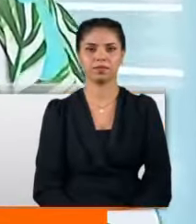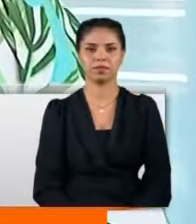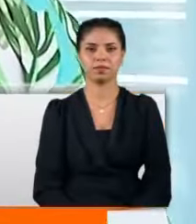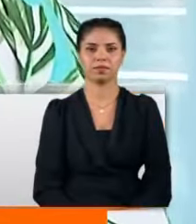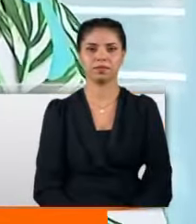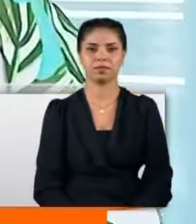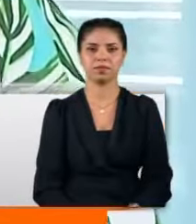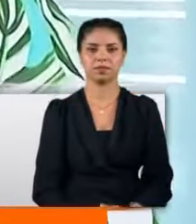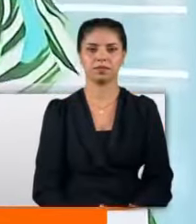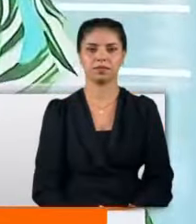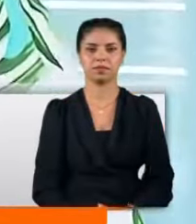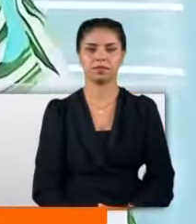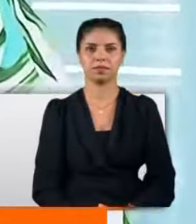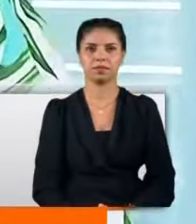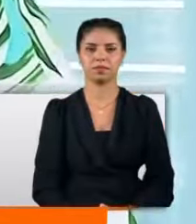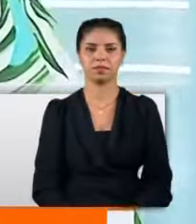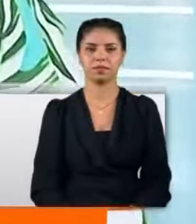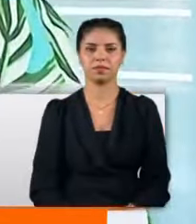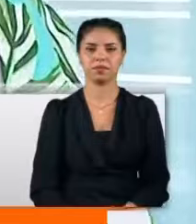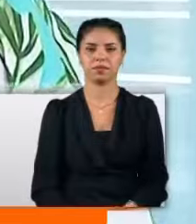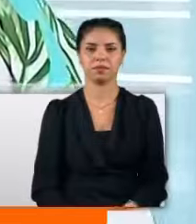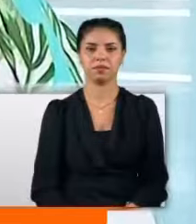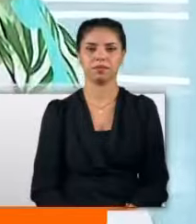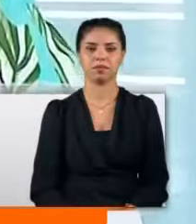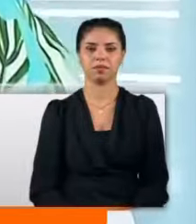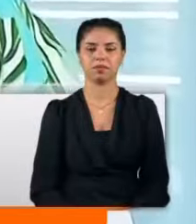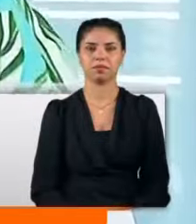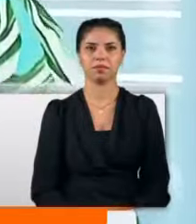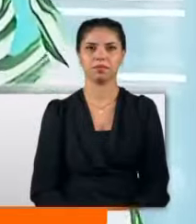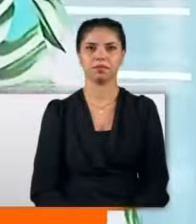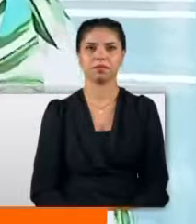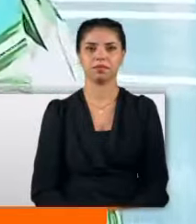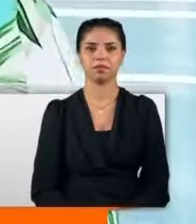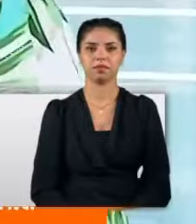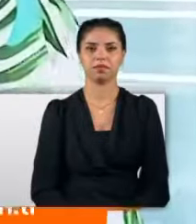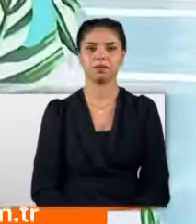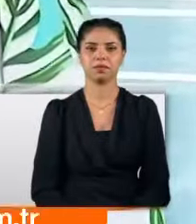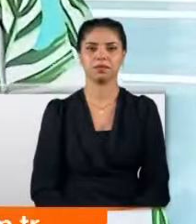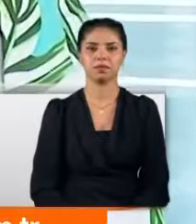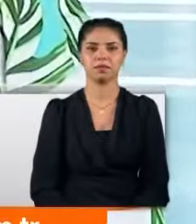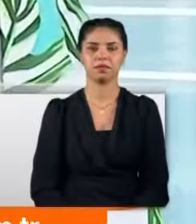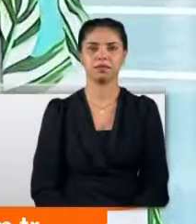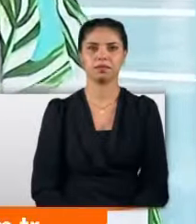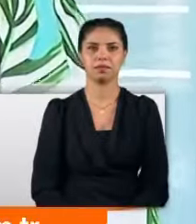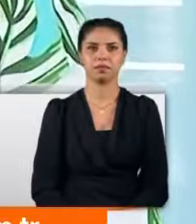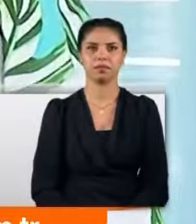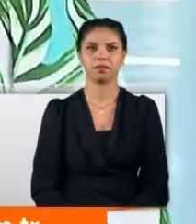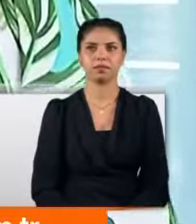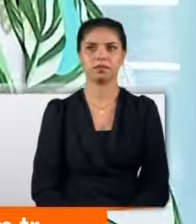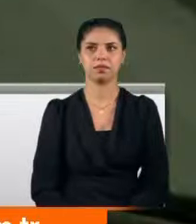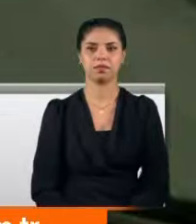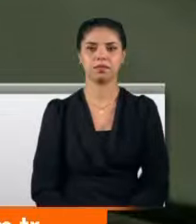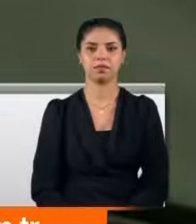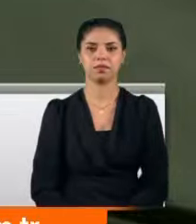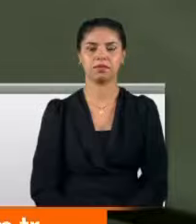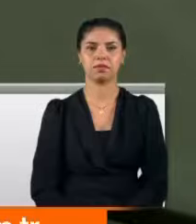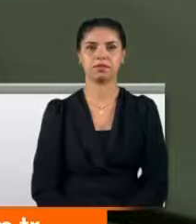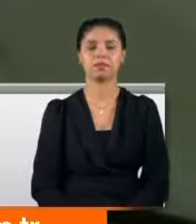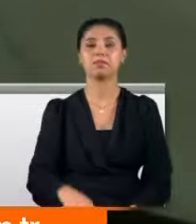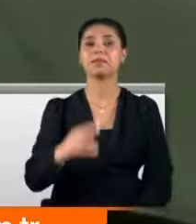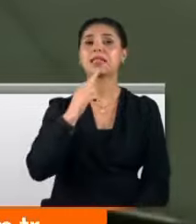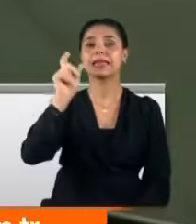ve yaptıklarının bedelini ödemeye gelince anlaşmalı boşanma veyahut barışalım mantığı oldu beyefendi.